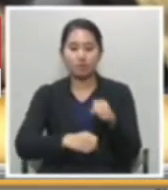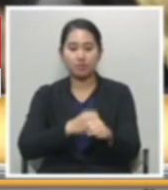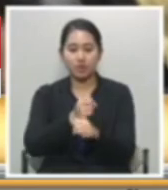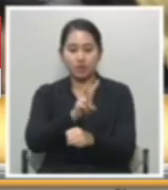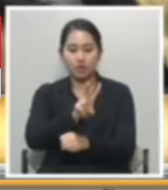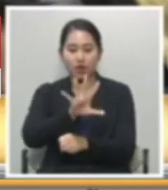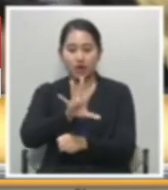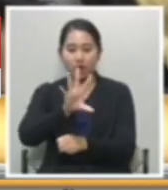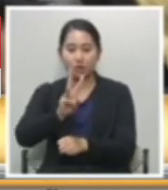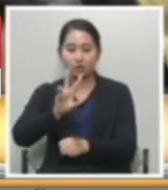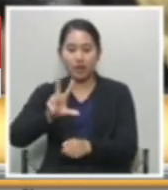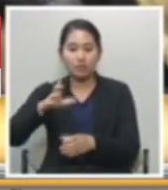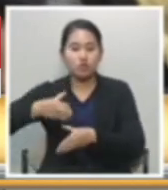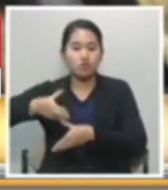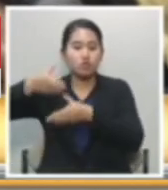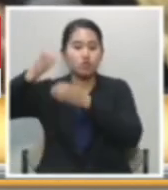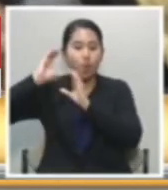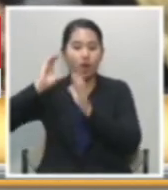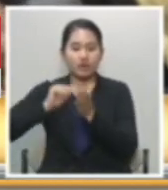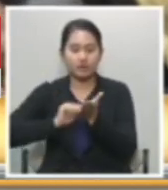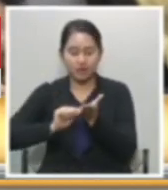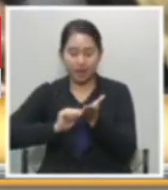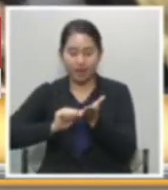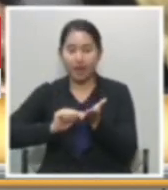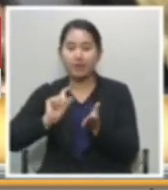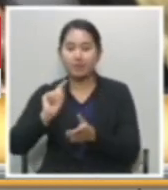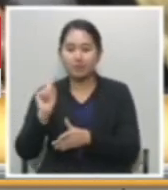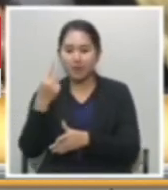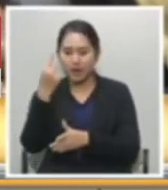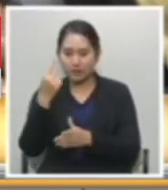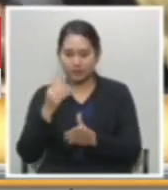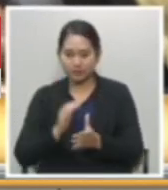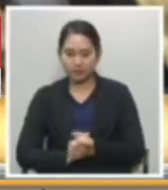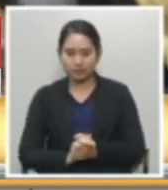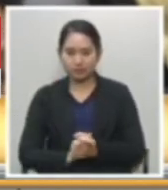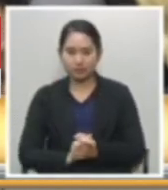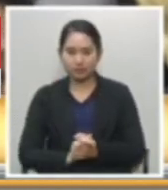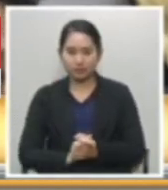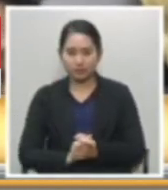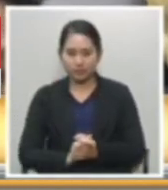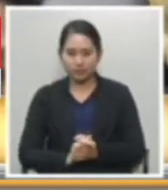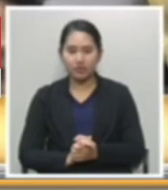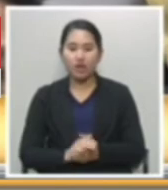ใหม่มิฉะนั้นท่านประธานที่เคารพครับผมก็คงจะไม่สามาร